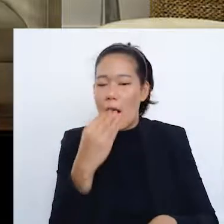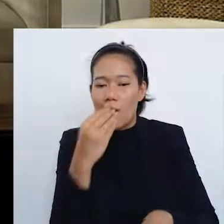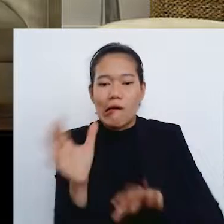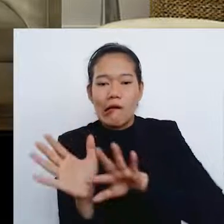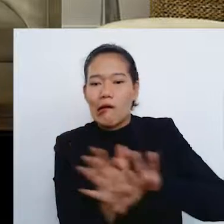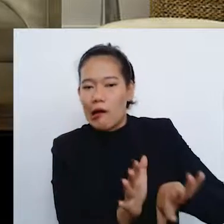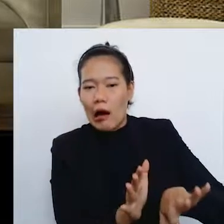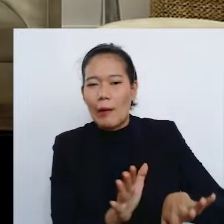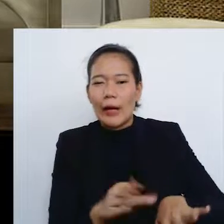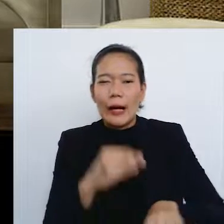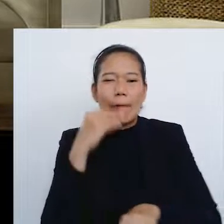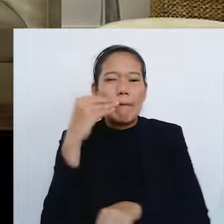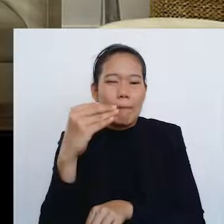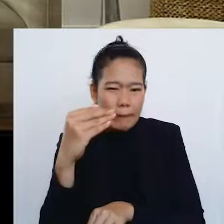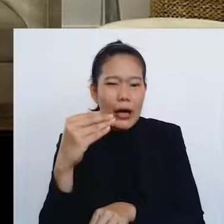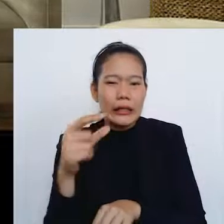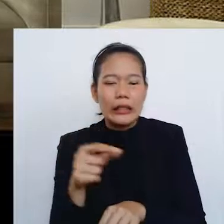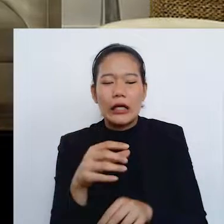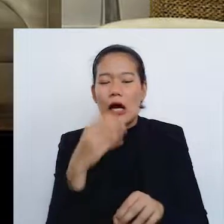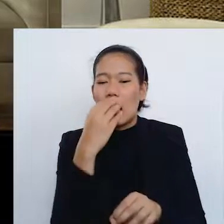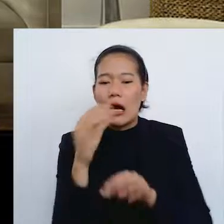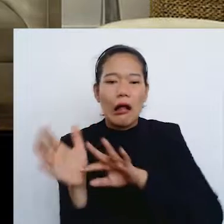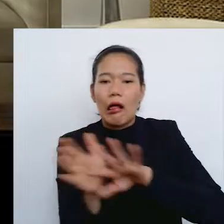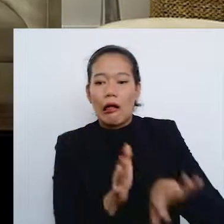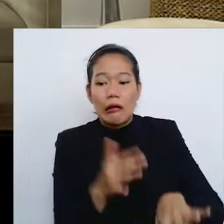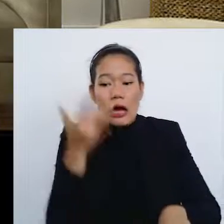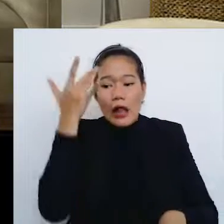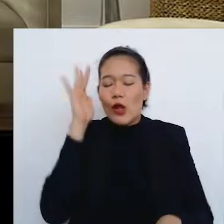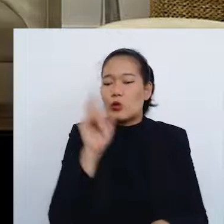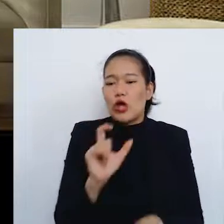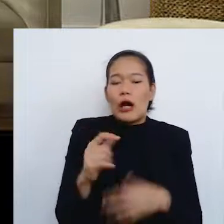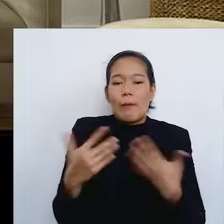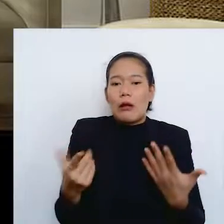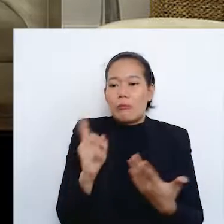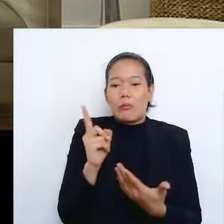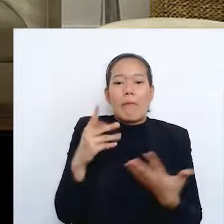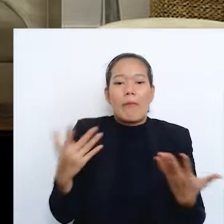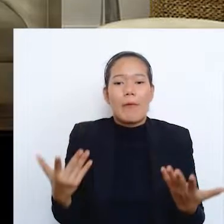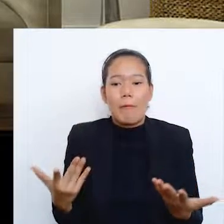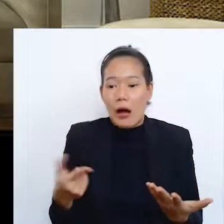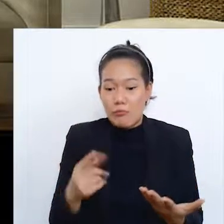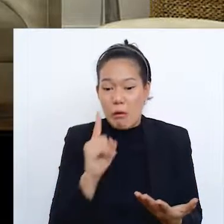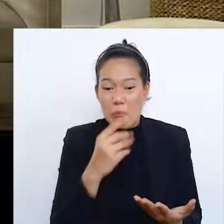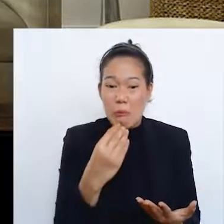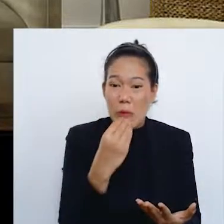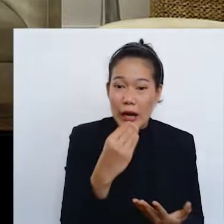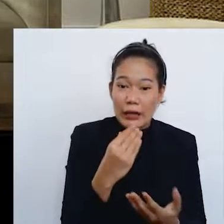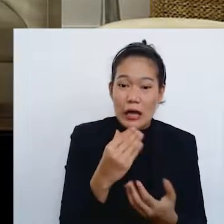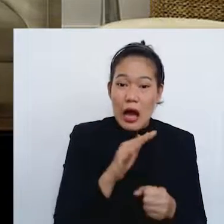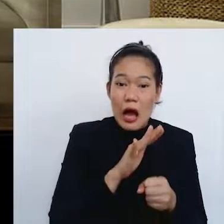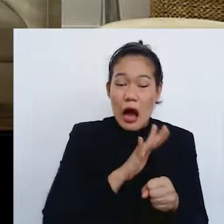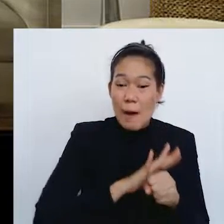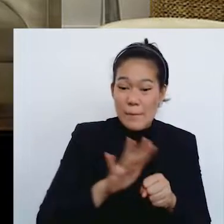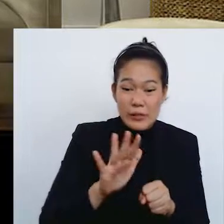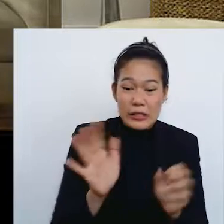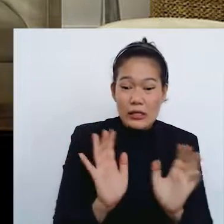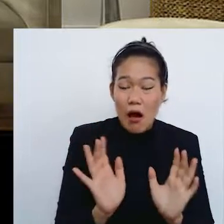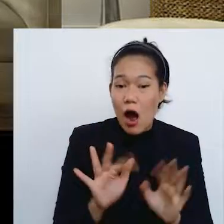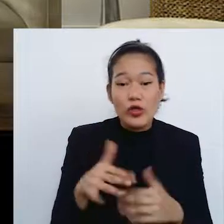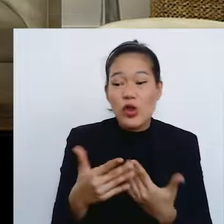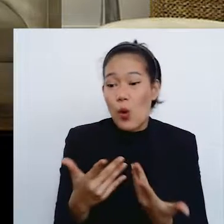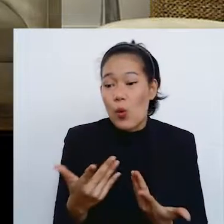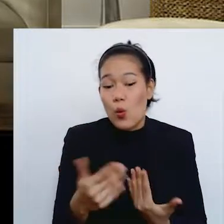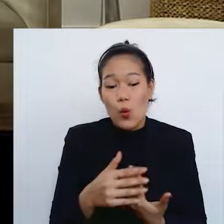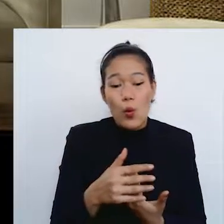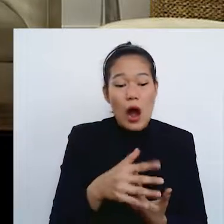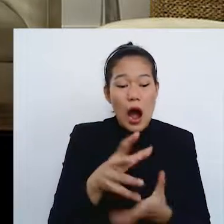harinya, sampai pagi. Ya, itu terjadi entah gitu ya. Entah karena itu tidak habis atau karena